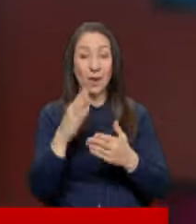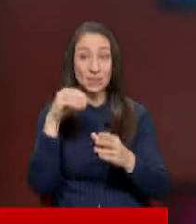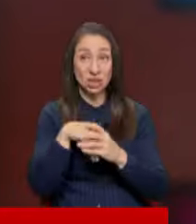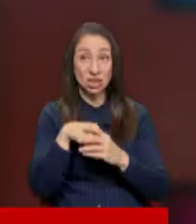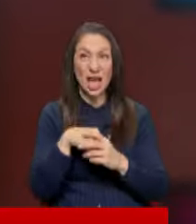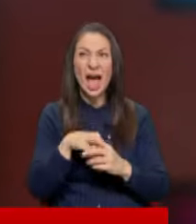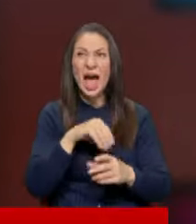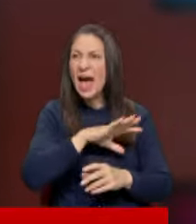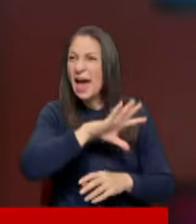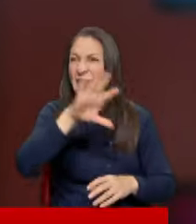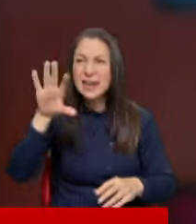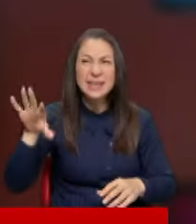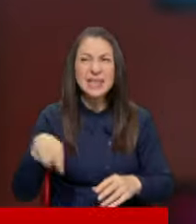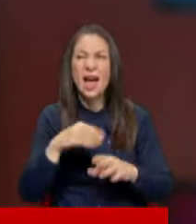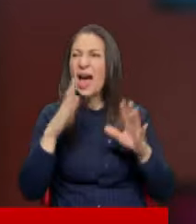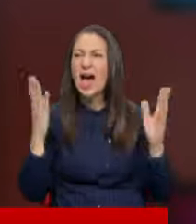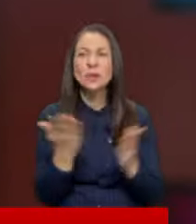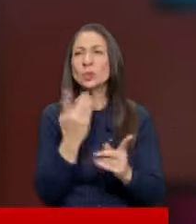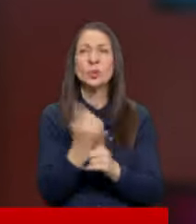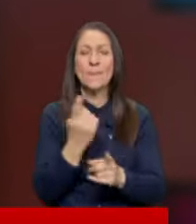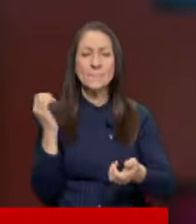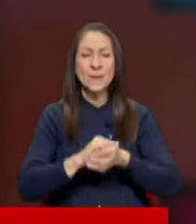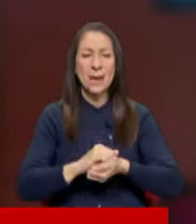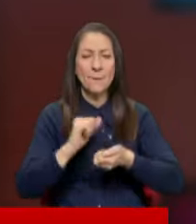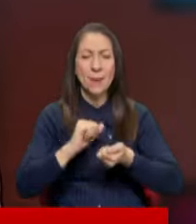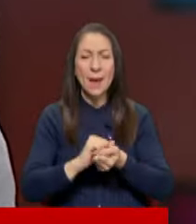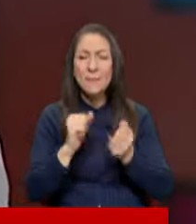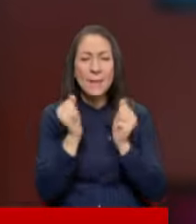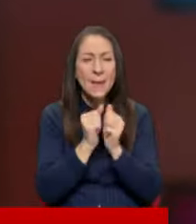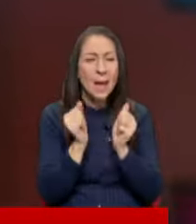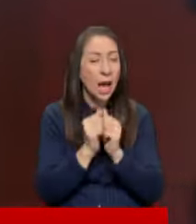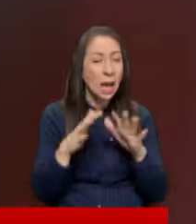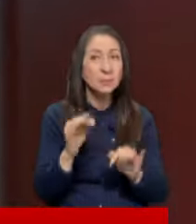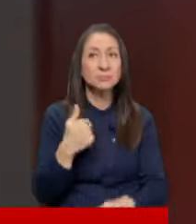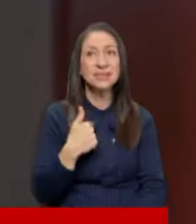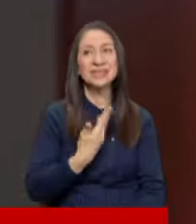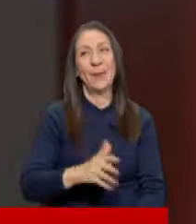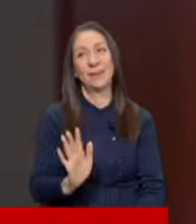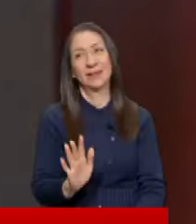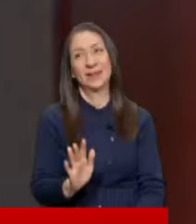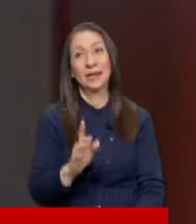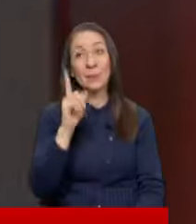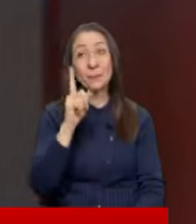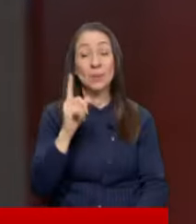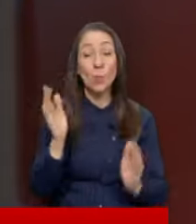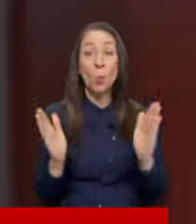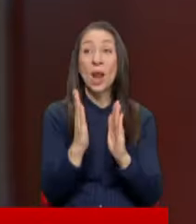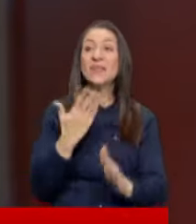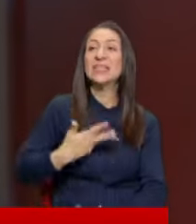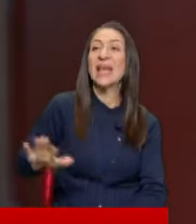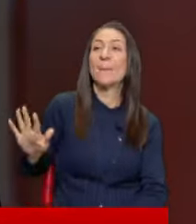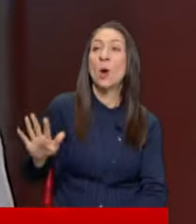için Herkesle her türlü Birliği beraberliği kurdu ama bir tek bizi sevemedi bir tek muhalefeti